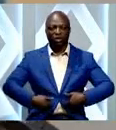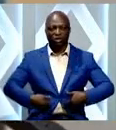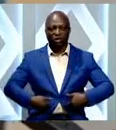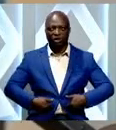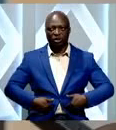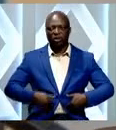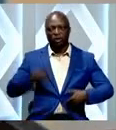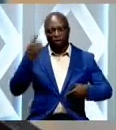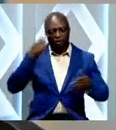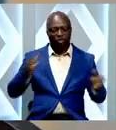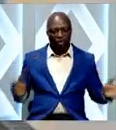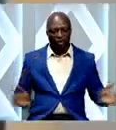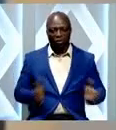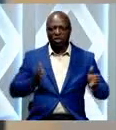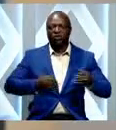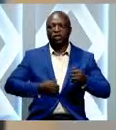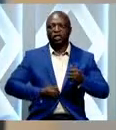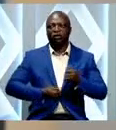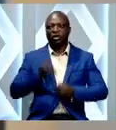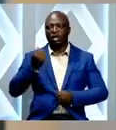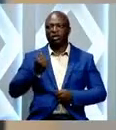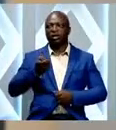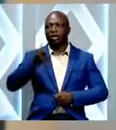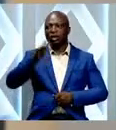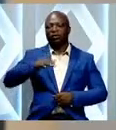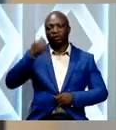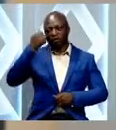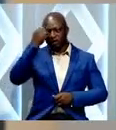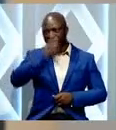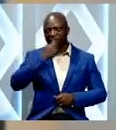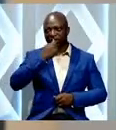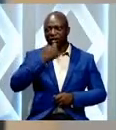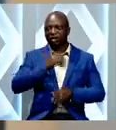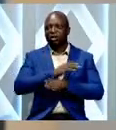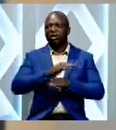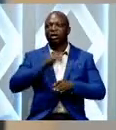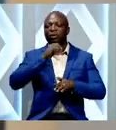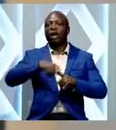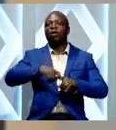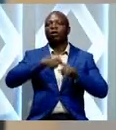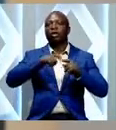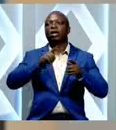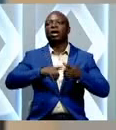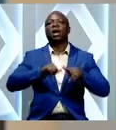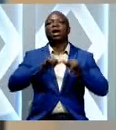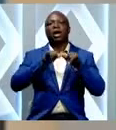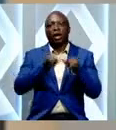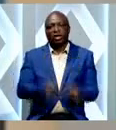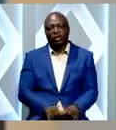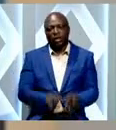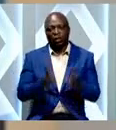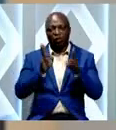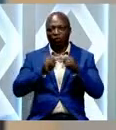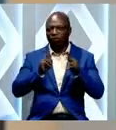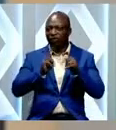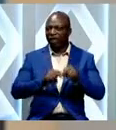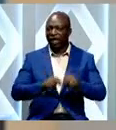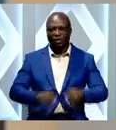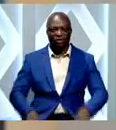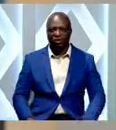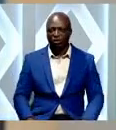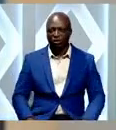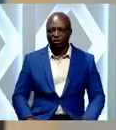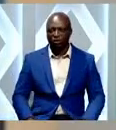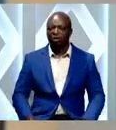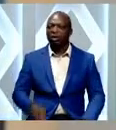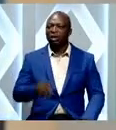Pour les motiver davantage. L'enfant d'Afrique n'est pas condamné à rester au village, à